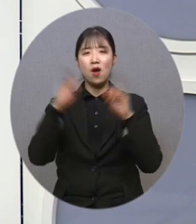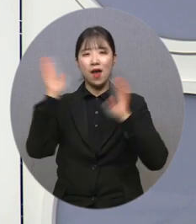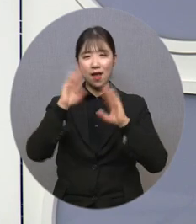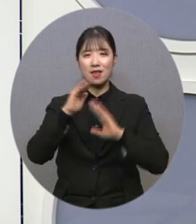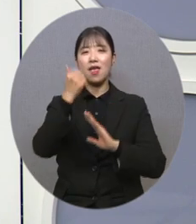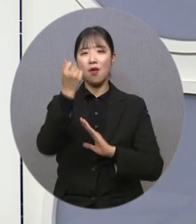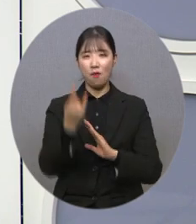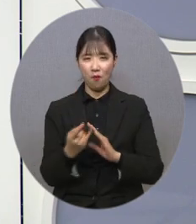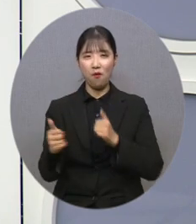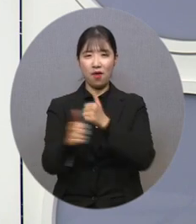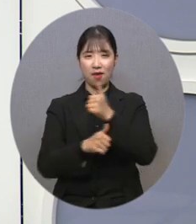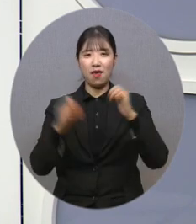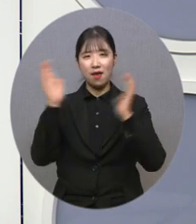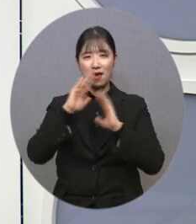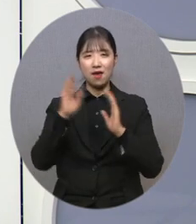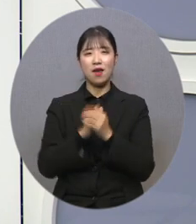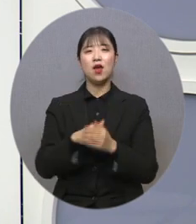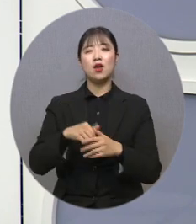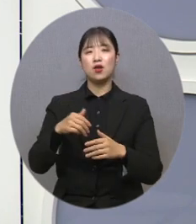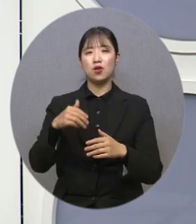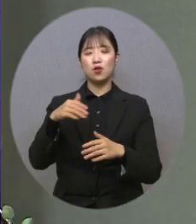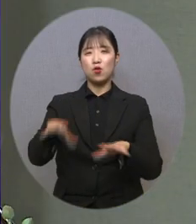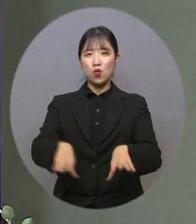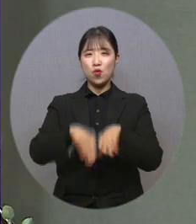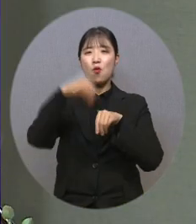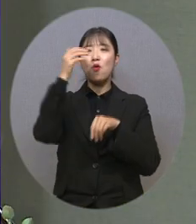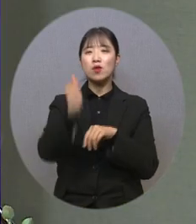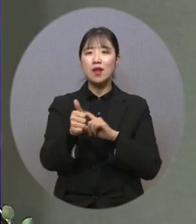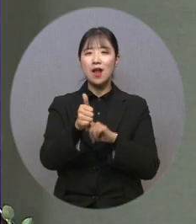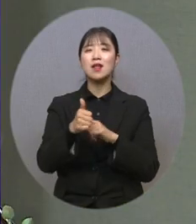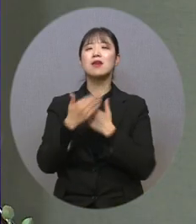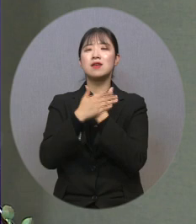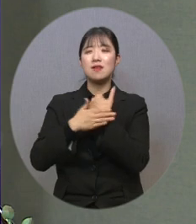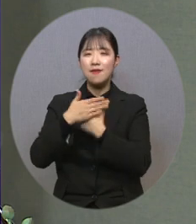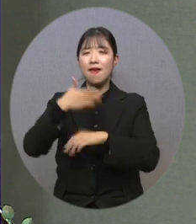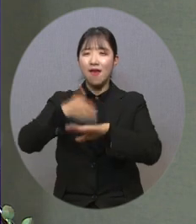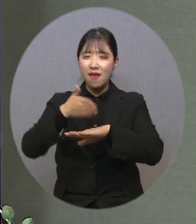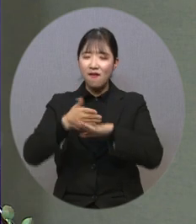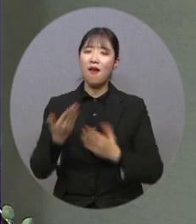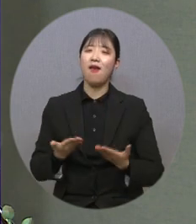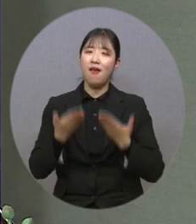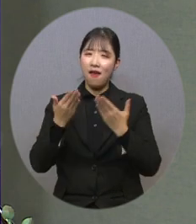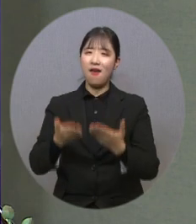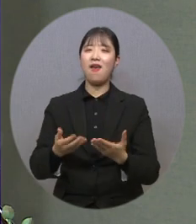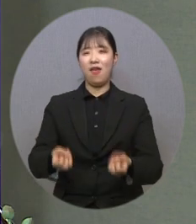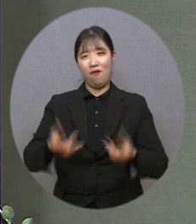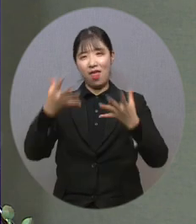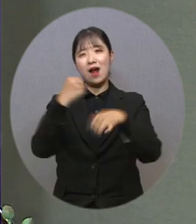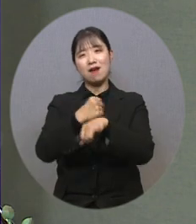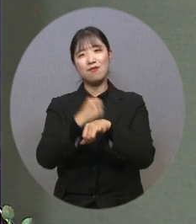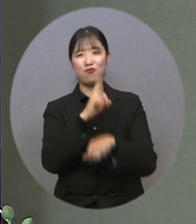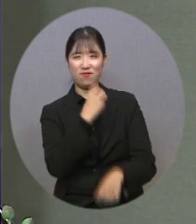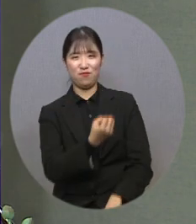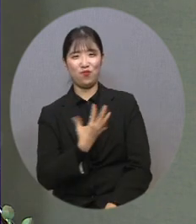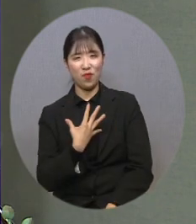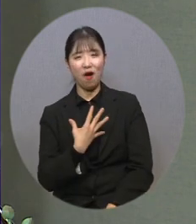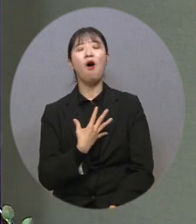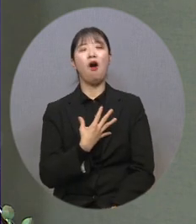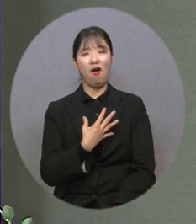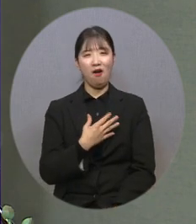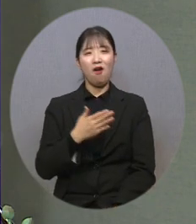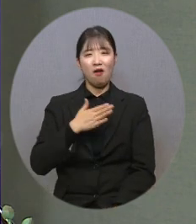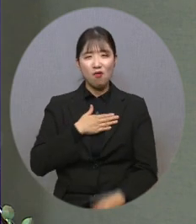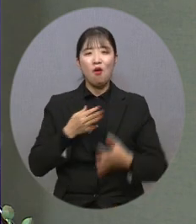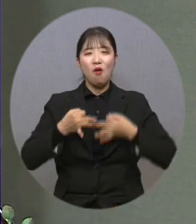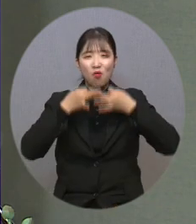학생들이 총장님 사은회를 하겠다고 하더라고요. 그래서 제가 아, 이 녀석들 참 기특하다. 그래도